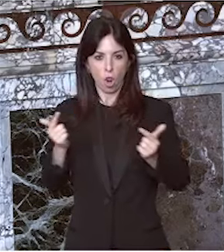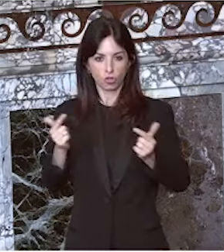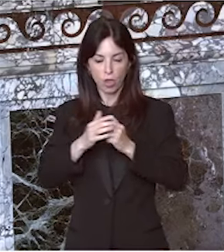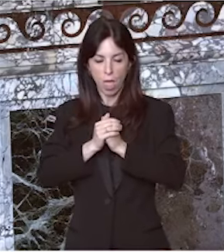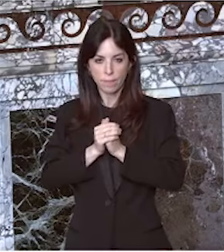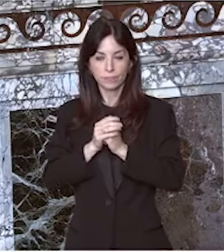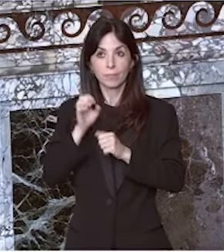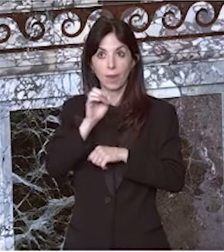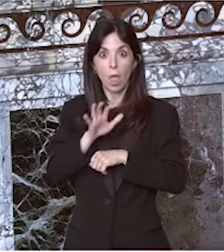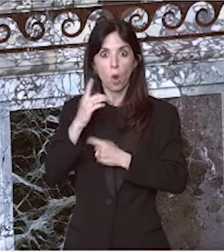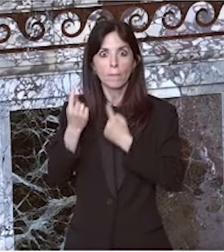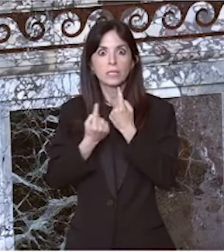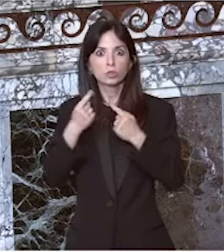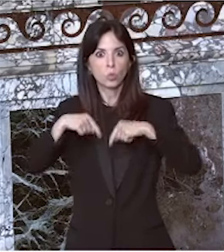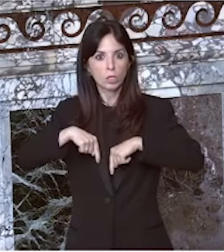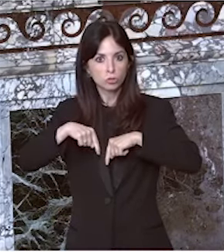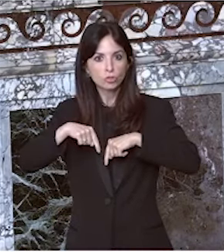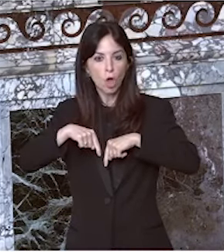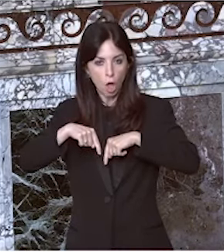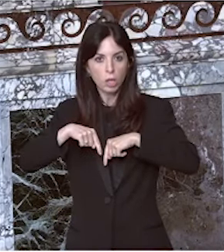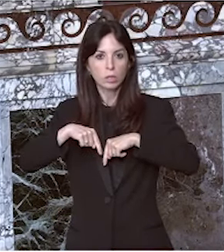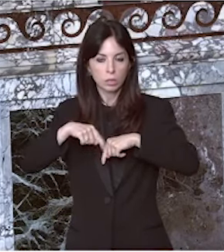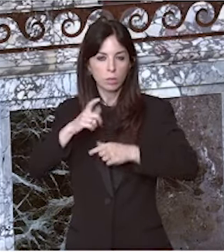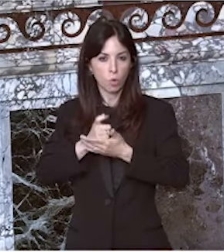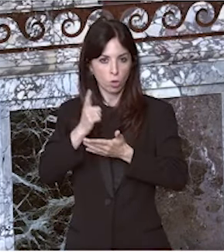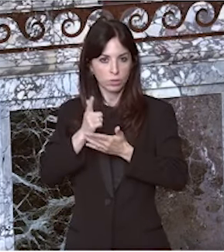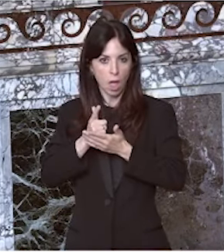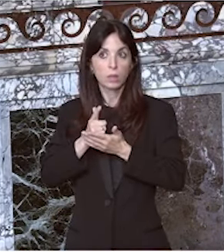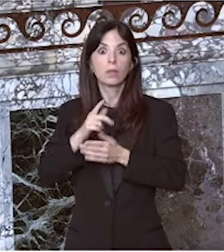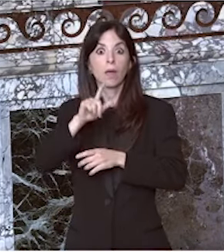suo insieme, lo è ancor di più per l'Italia.